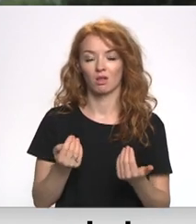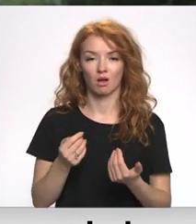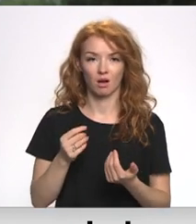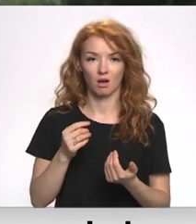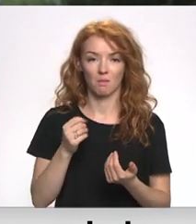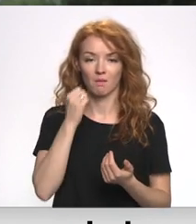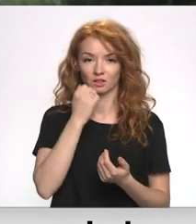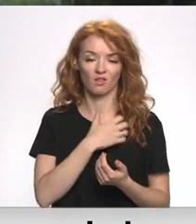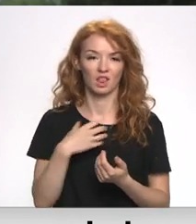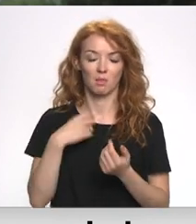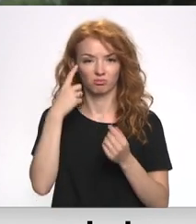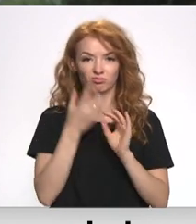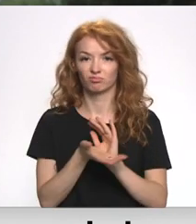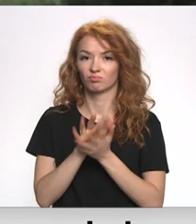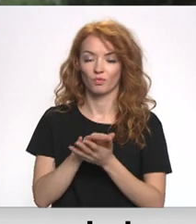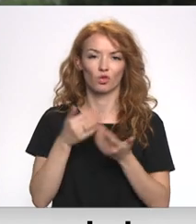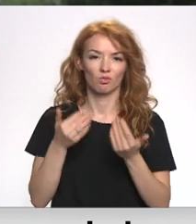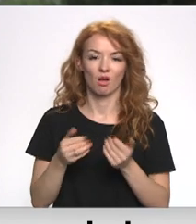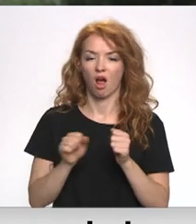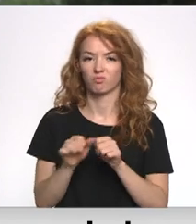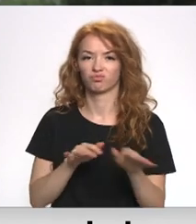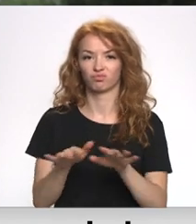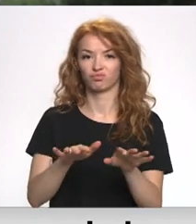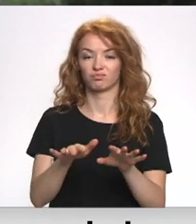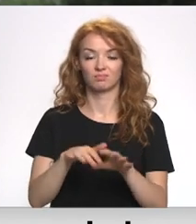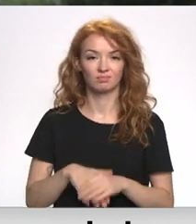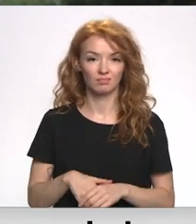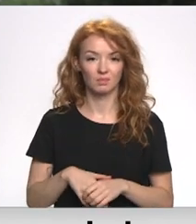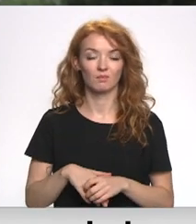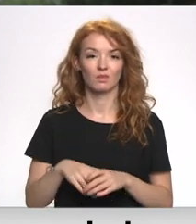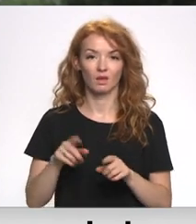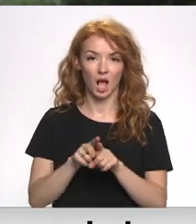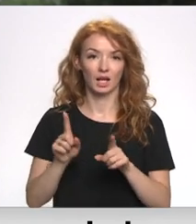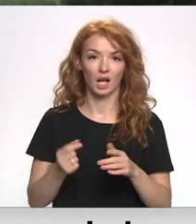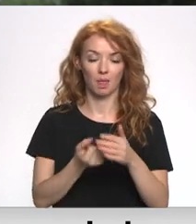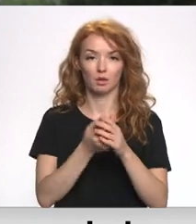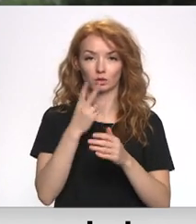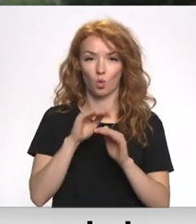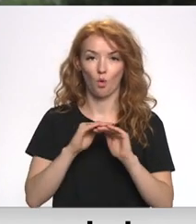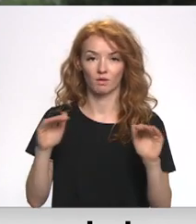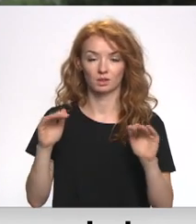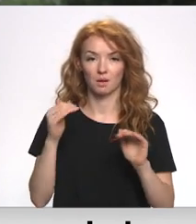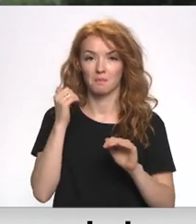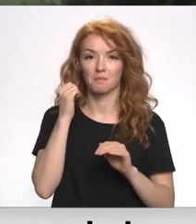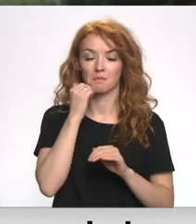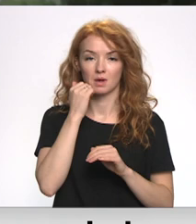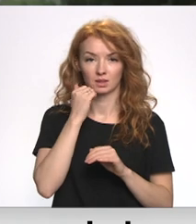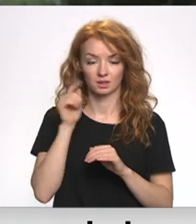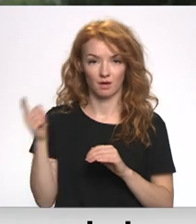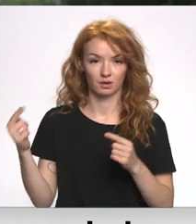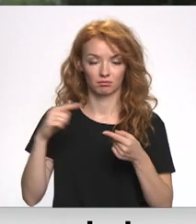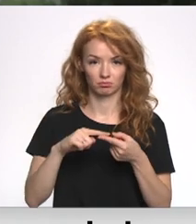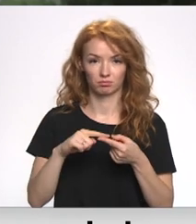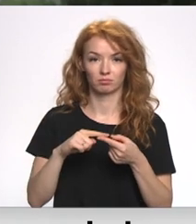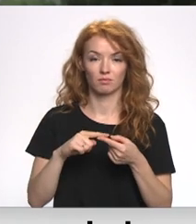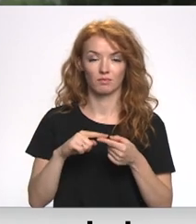Kremlī ir mainījies un tiek spērts šis te solis. Ir atbalsts arī no oficiāls no Maskavas paufts šiem